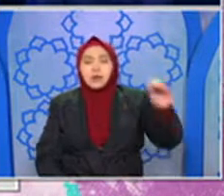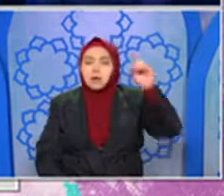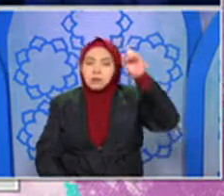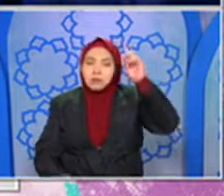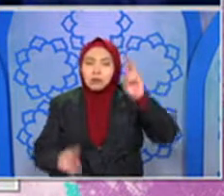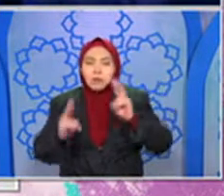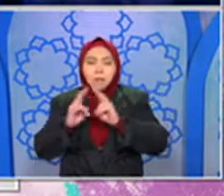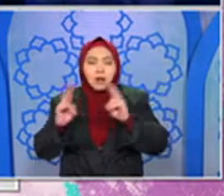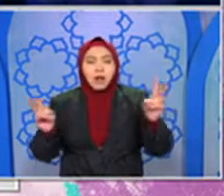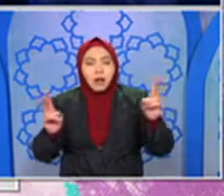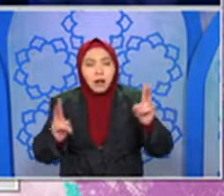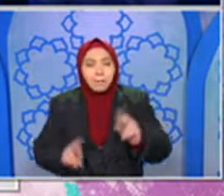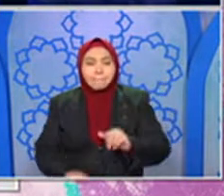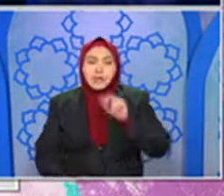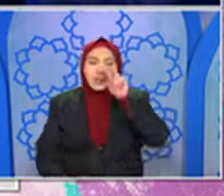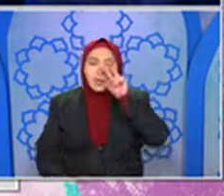معكم أينما